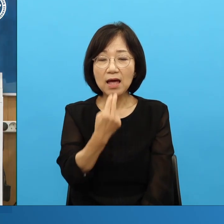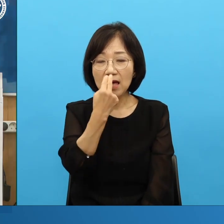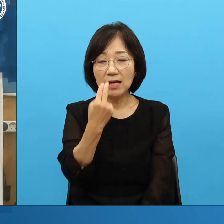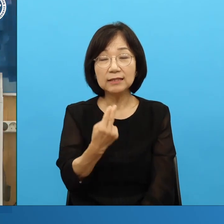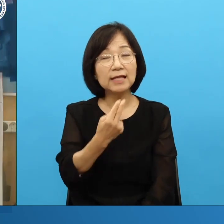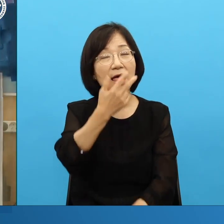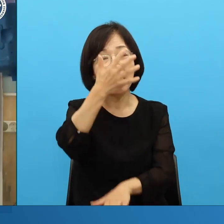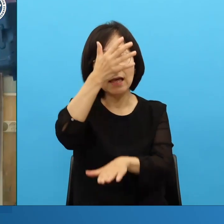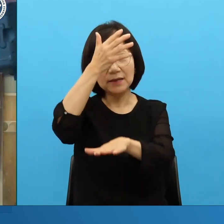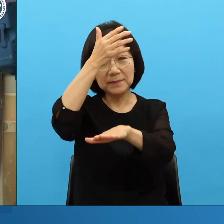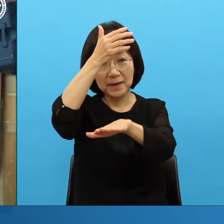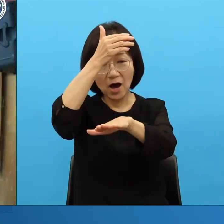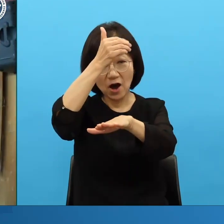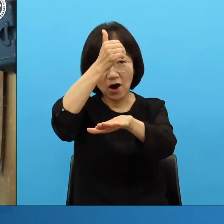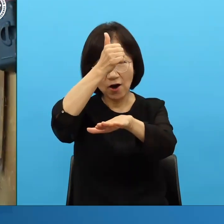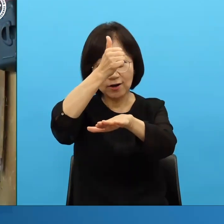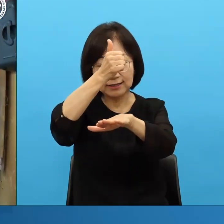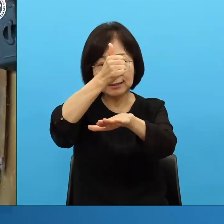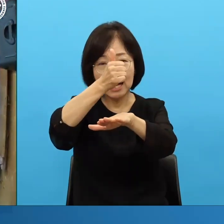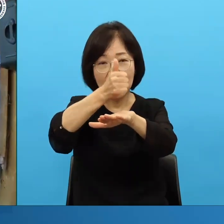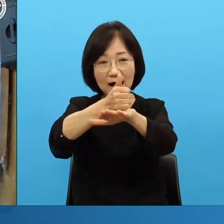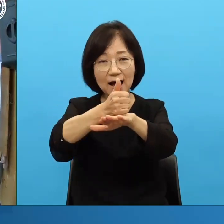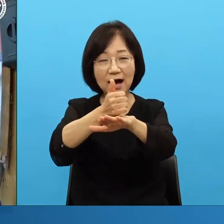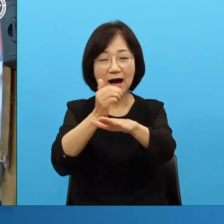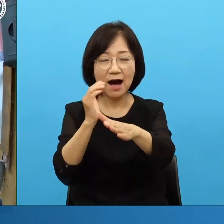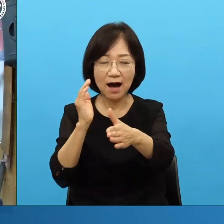내 생명